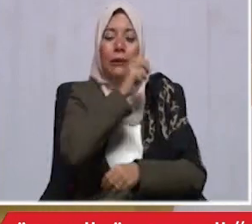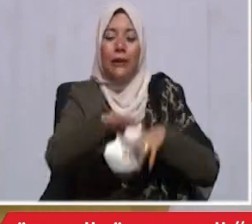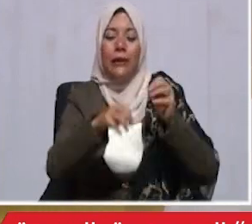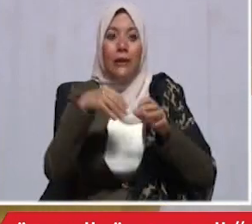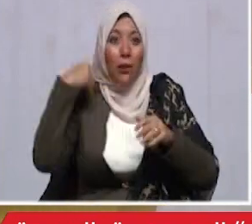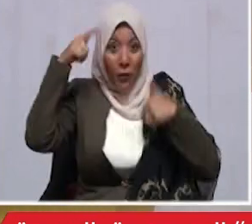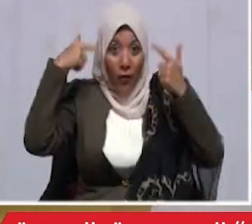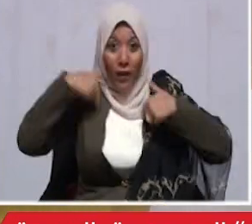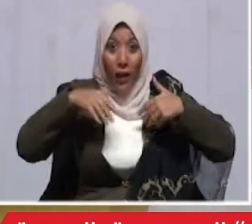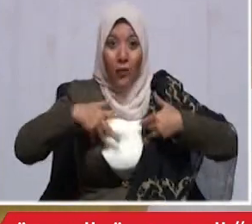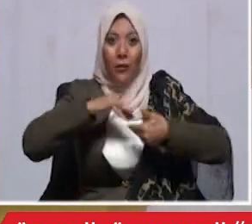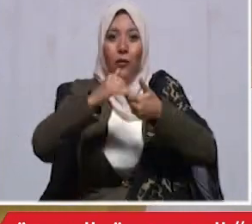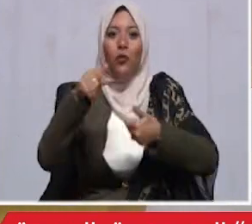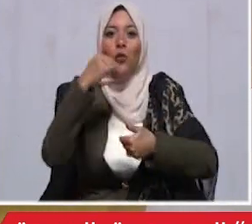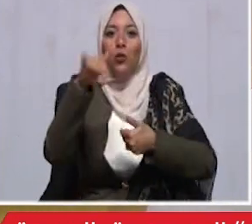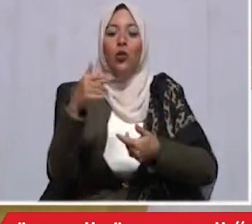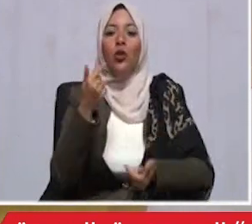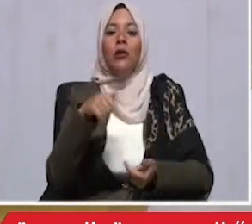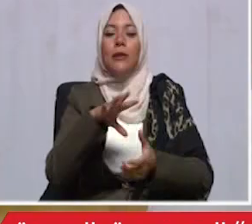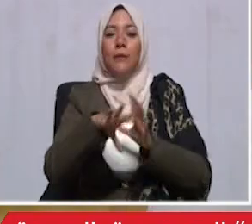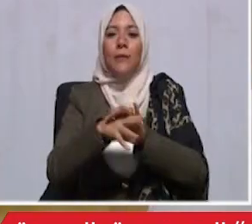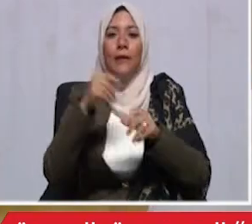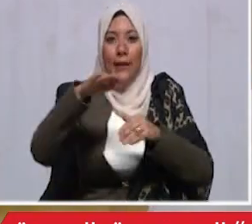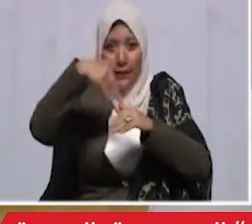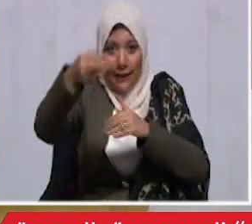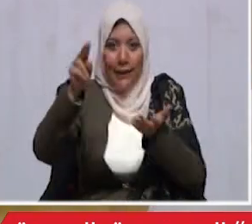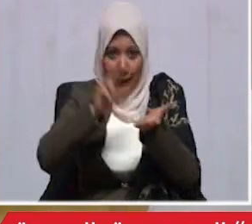تحقيق الامنيات في حلقه نص شعبان مستمره. تابعونا بعد هذا الفاصل القصير.